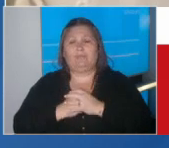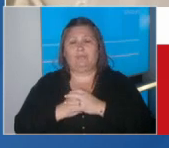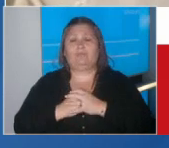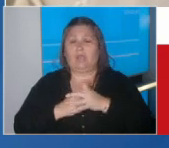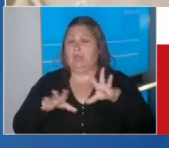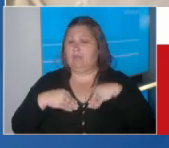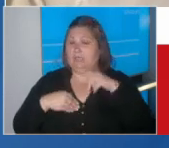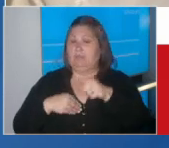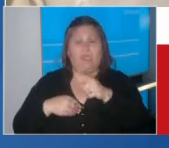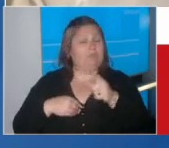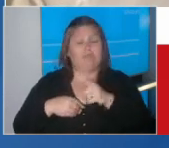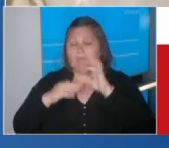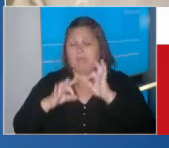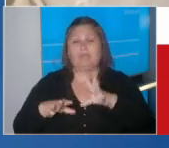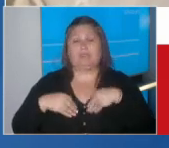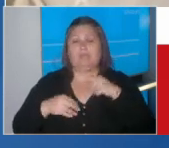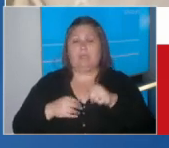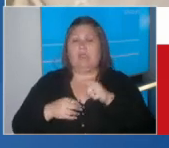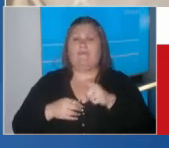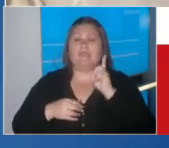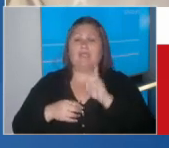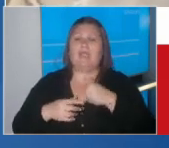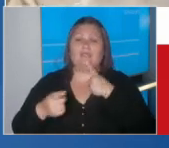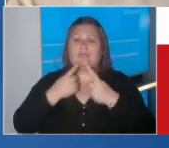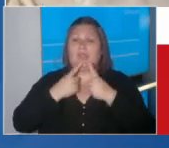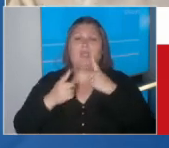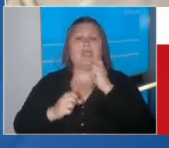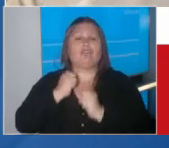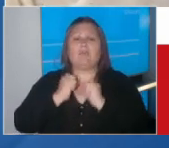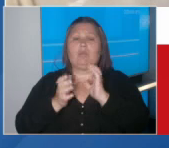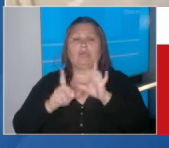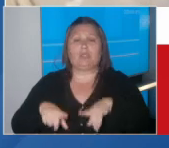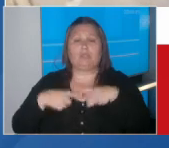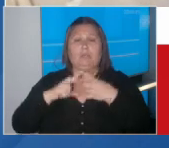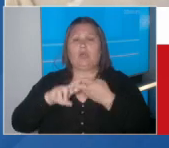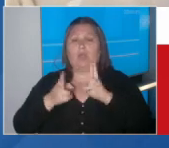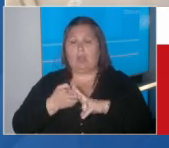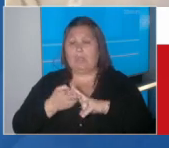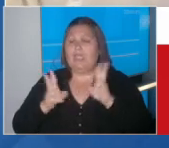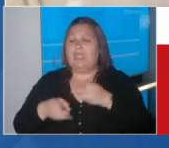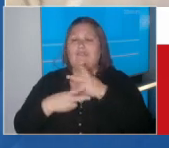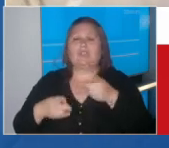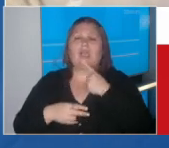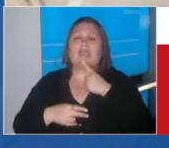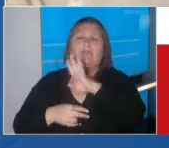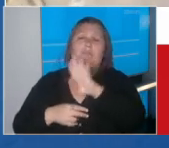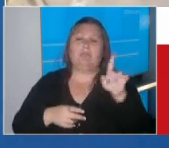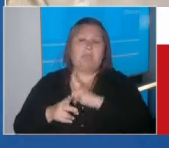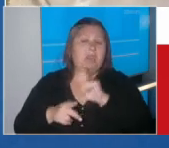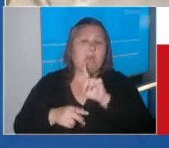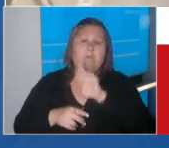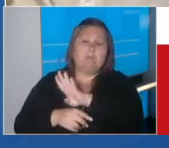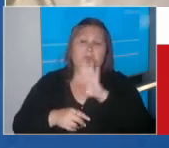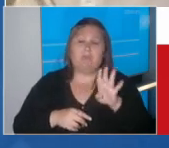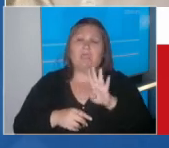אני מסכים איתך, אני בהחלט מסכים איתך. אי אפשר לדחוף את נתניהו לכל שיח. קשה מאוד לחיות בכל העולם. אי אפשר להגיד ביבי, רק לא ביבי. לפיד נמצא,